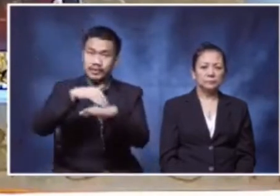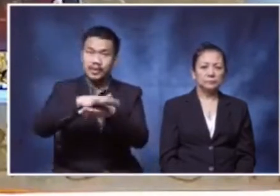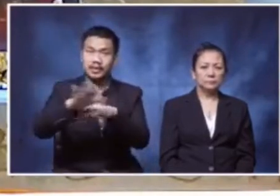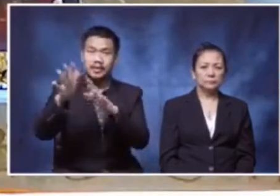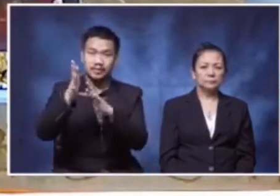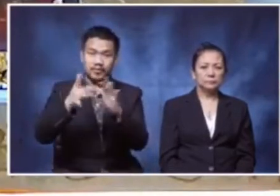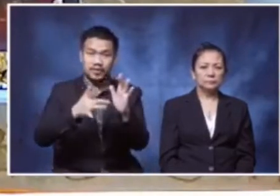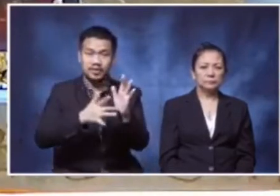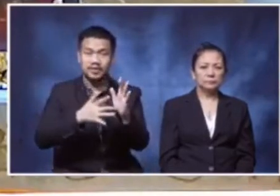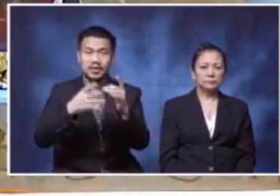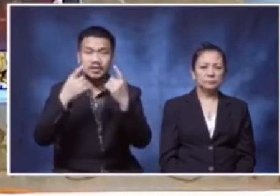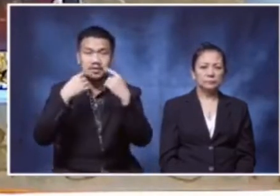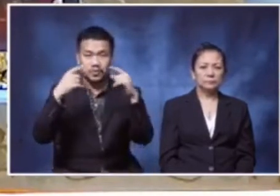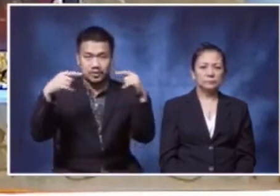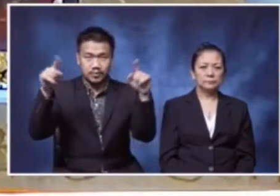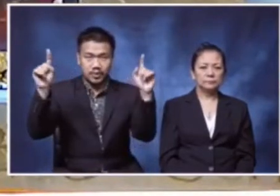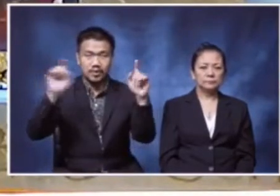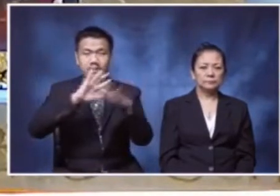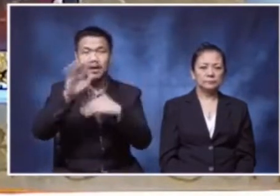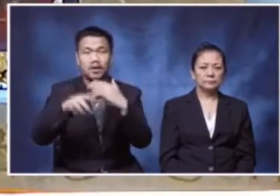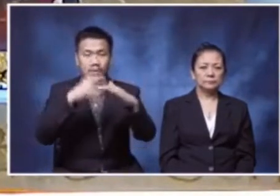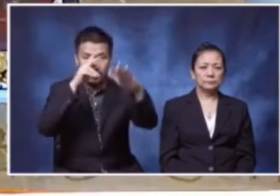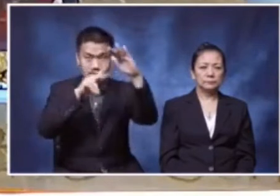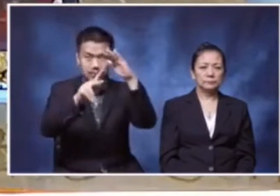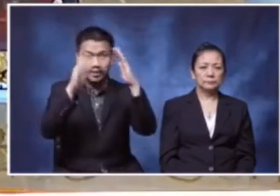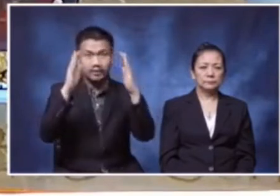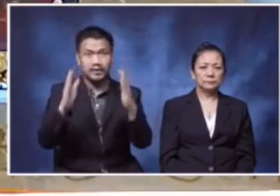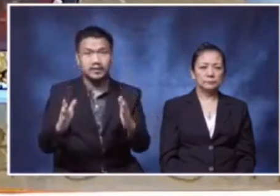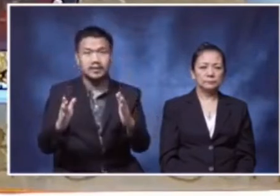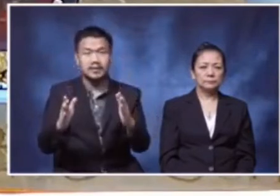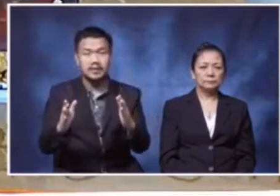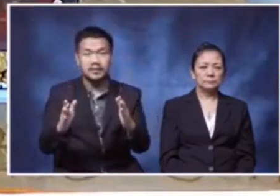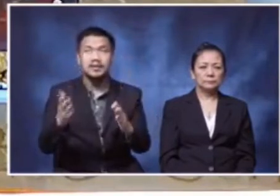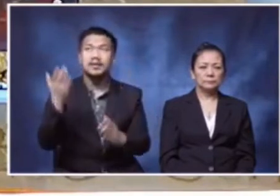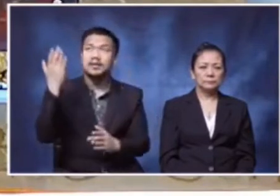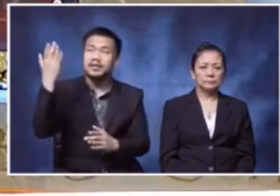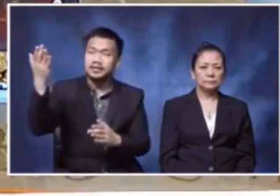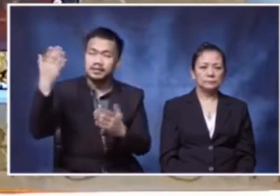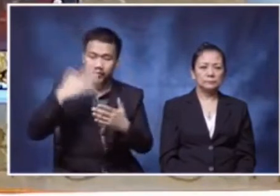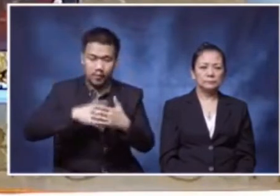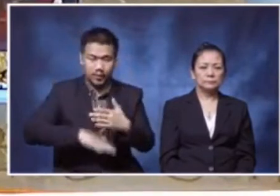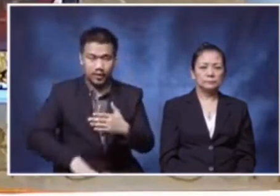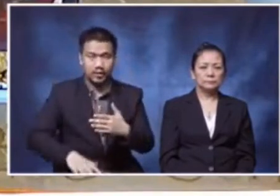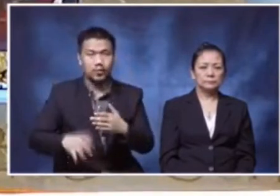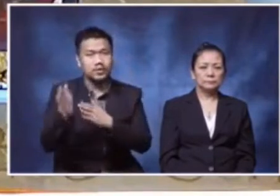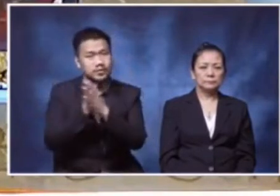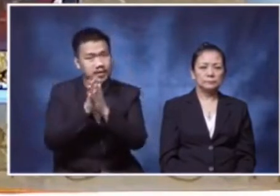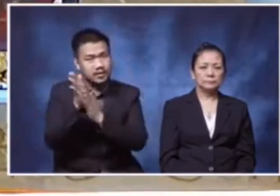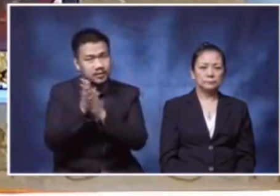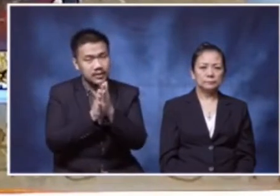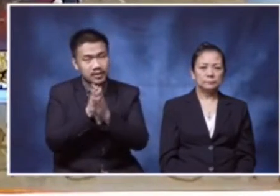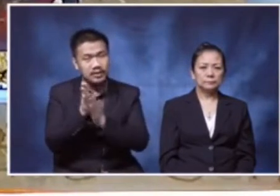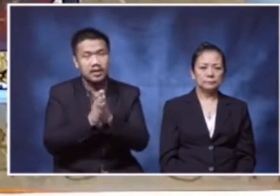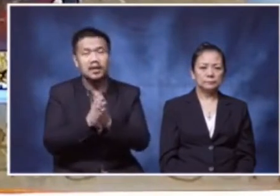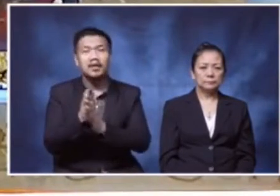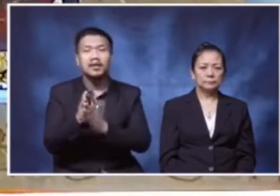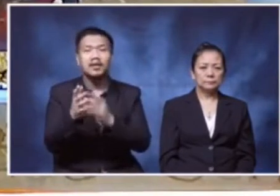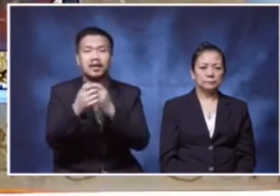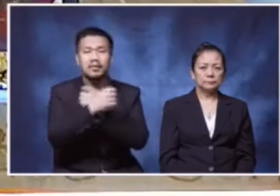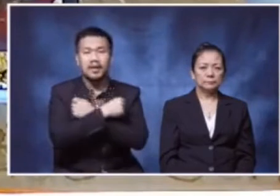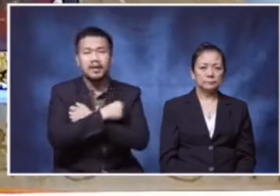sa Kanya ay pinahayag ng lahat ng mga propeta. Ang pagsilang niya ay pinananabikan ng mahal